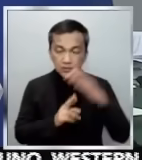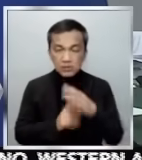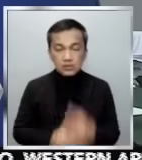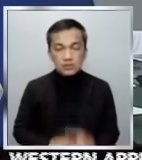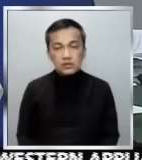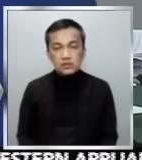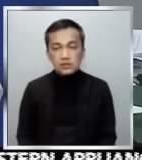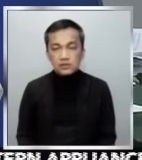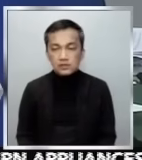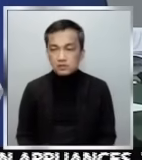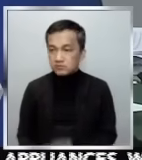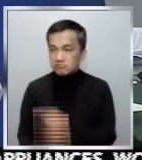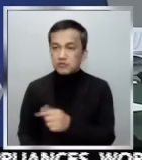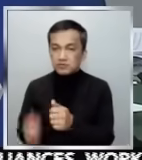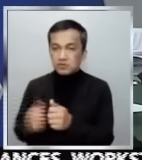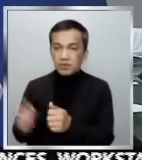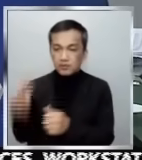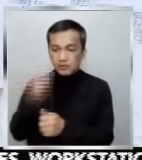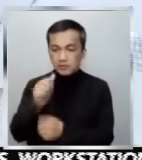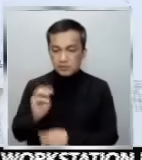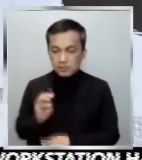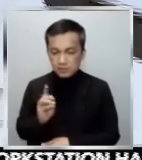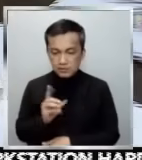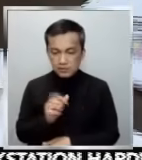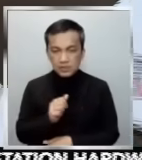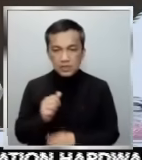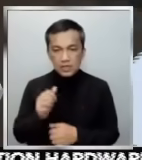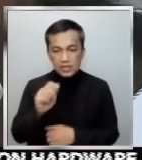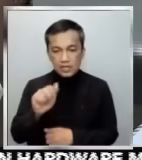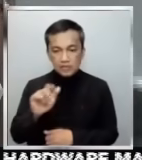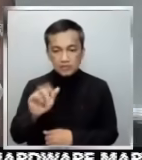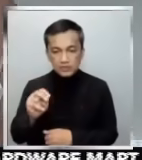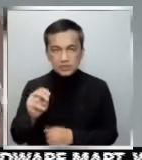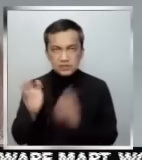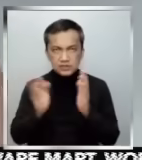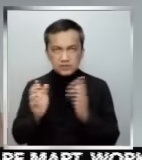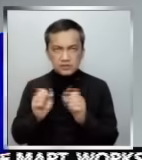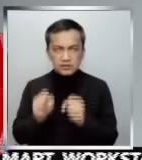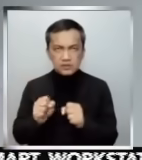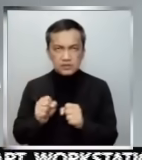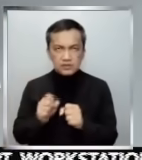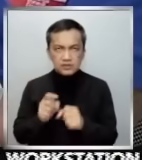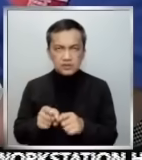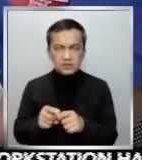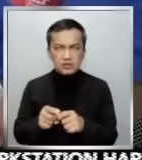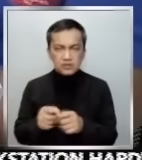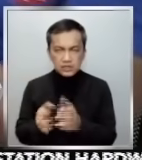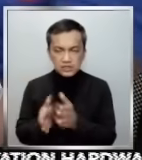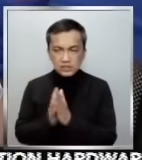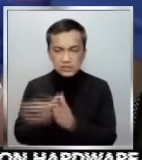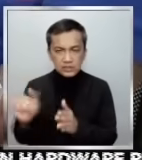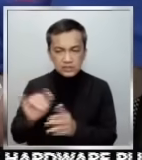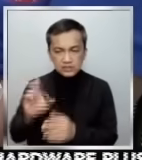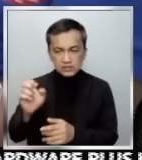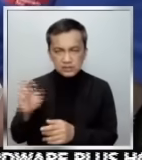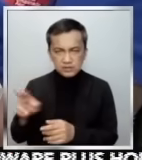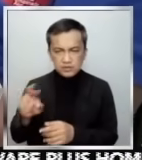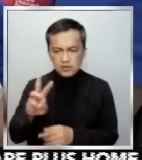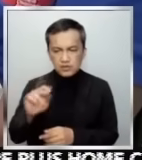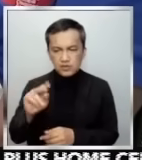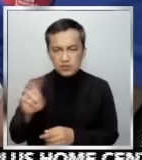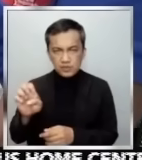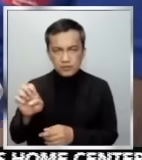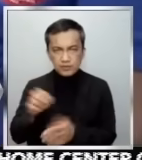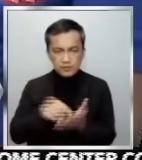pamunuan ng MMDA administrative service pwede raw hilingin ng mga gaya ni Mang Cesar na i-waive ang pagbabayad sa